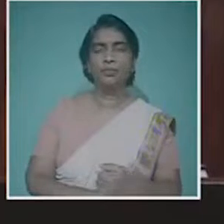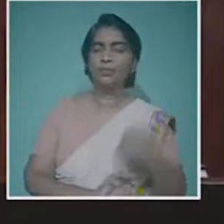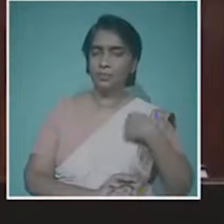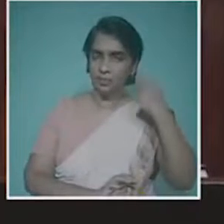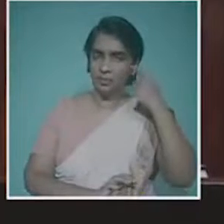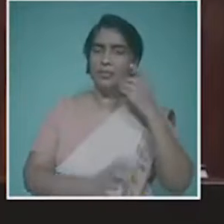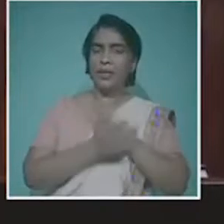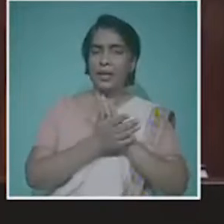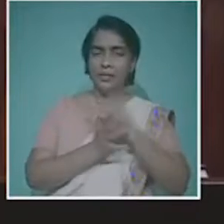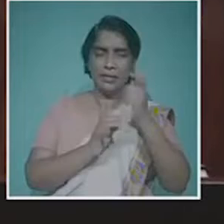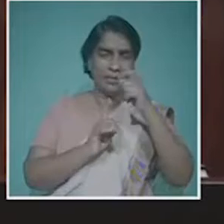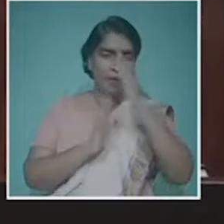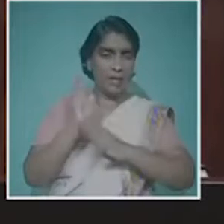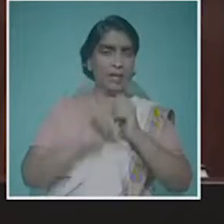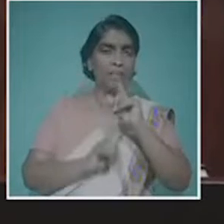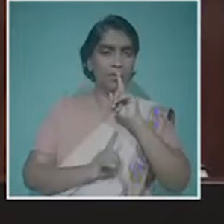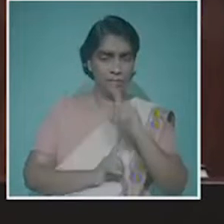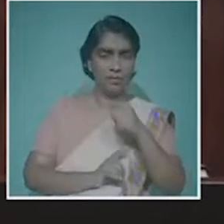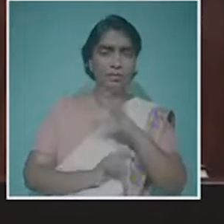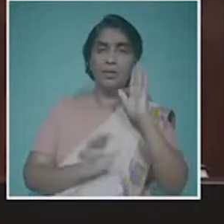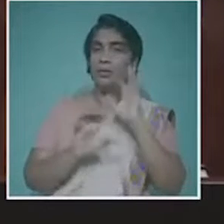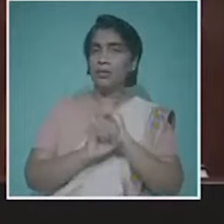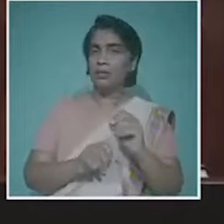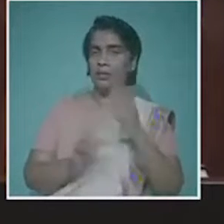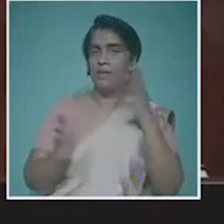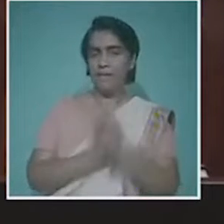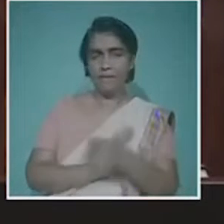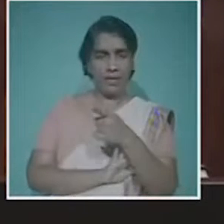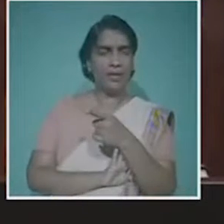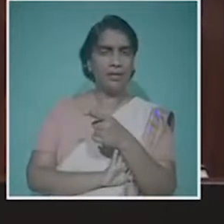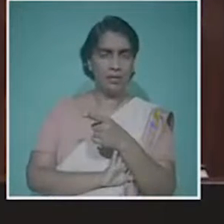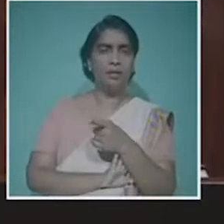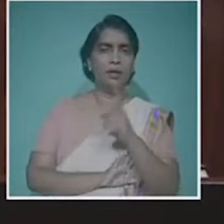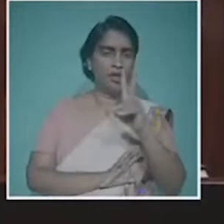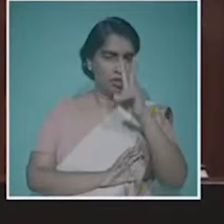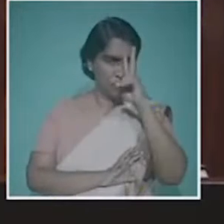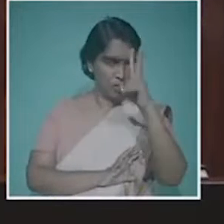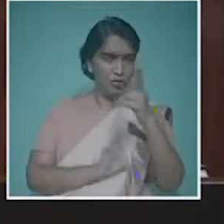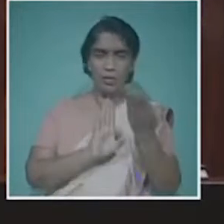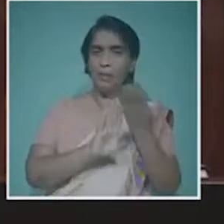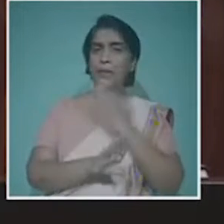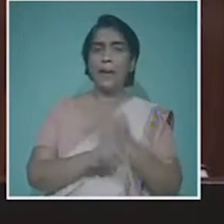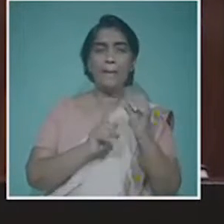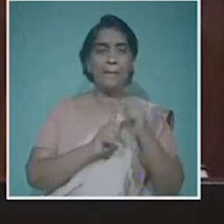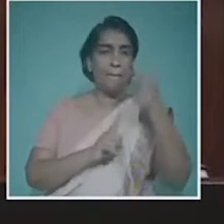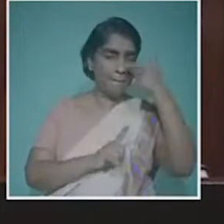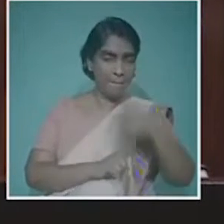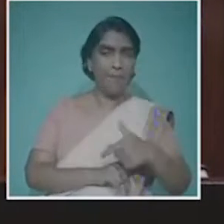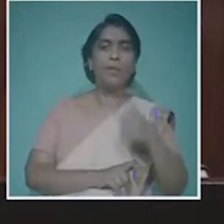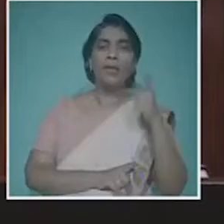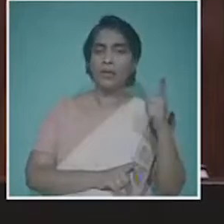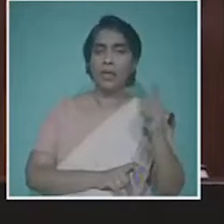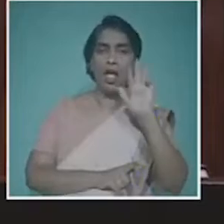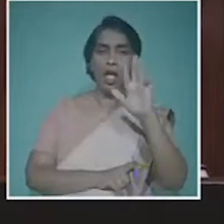අපේ හේෂ විතානගේ මන්ත්‍රීතුමා කියපු ප්‍රකාශයේ වරදක් තියෙනවා. මොකද සති දෙකකට කලින් පෙට්‍රල් වල සිංගප්පූර් ෆ්ලැට්ස්